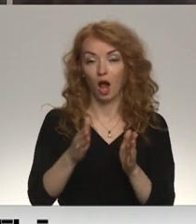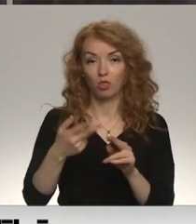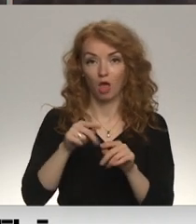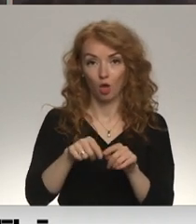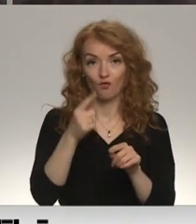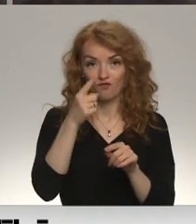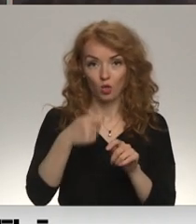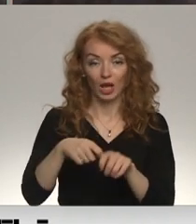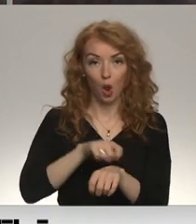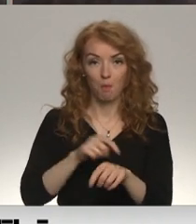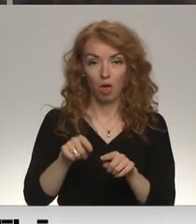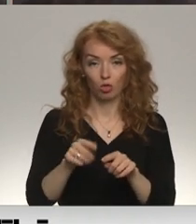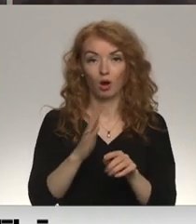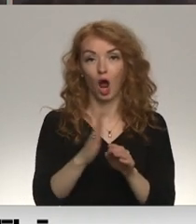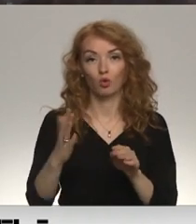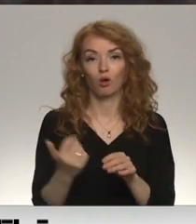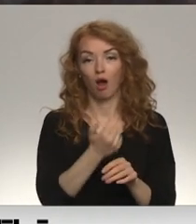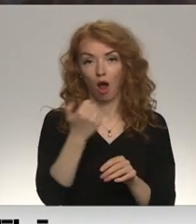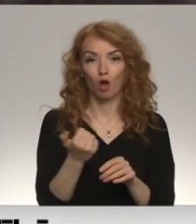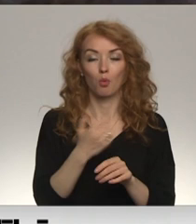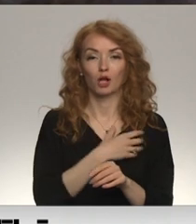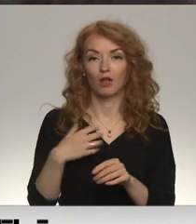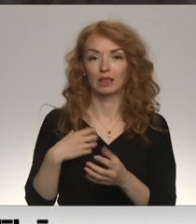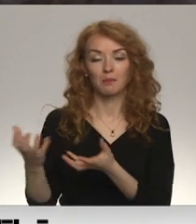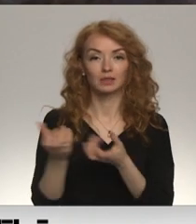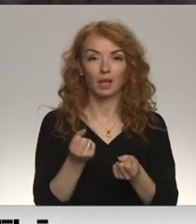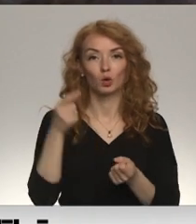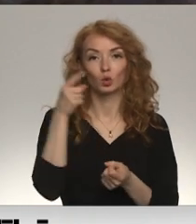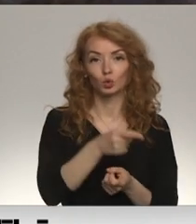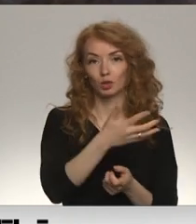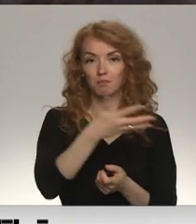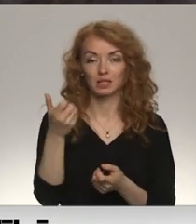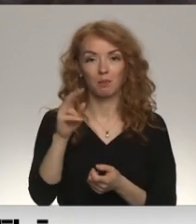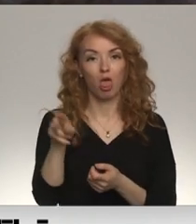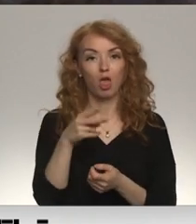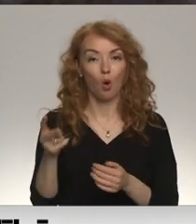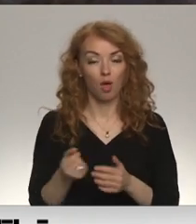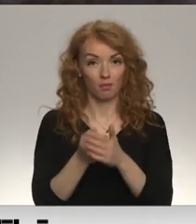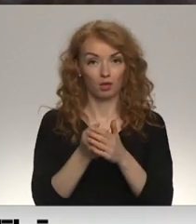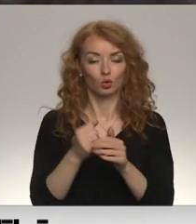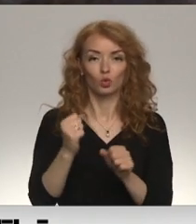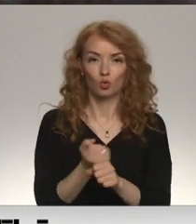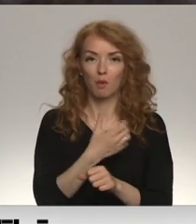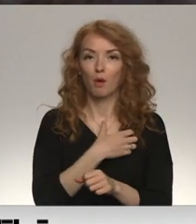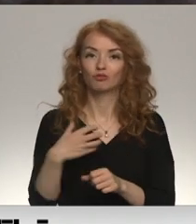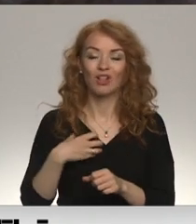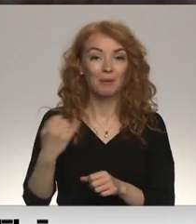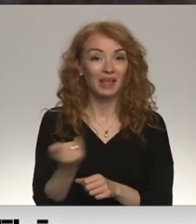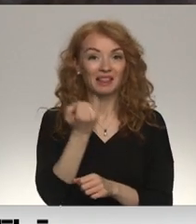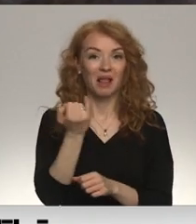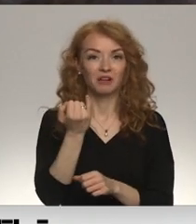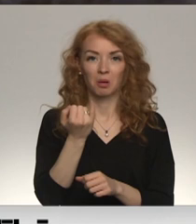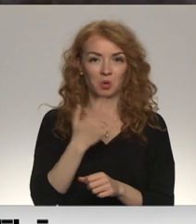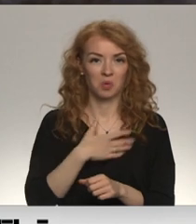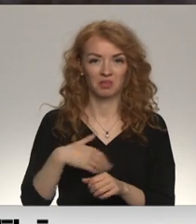kilometru turpmākos 5 gadus vietvers varēs saņemt vairāk nekā 1500 eiro atbalstu. Tomēr pašvaldību interesi tas